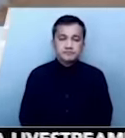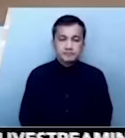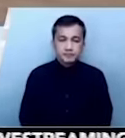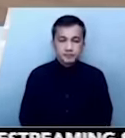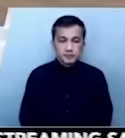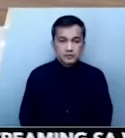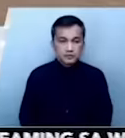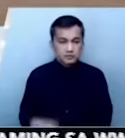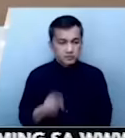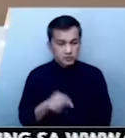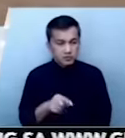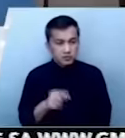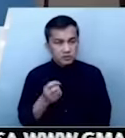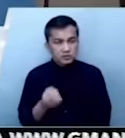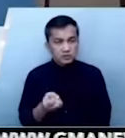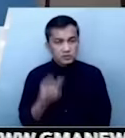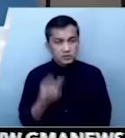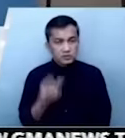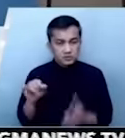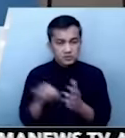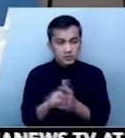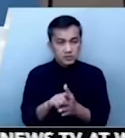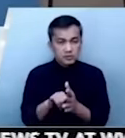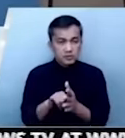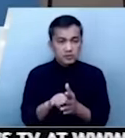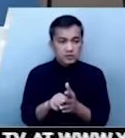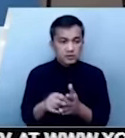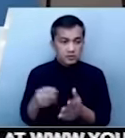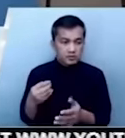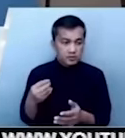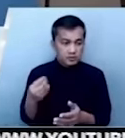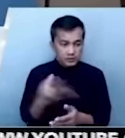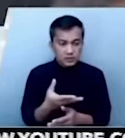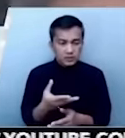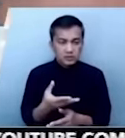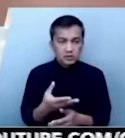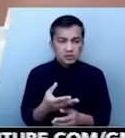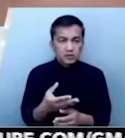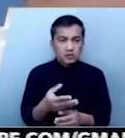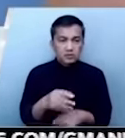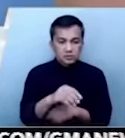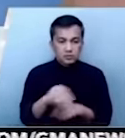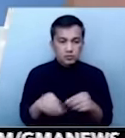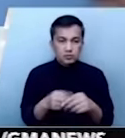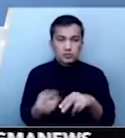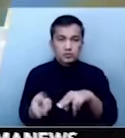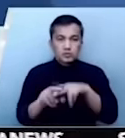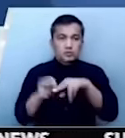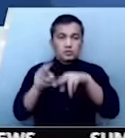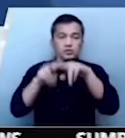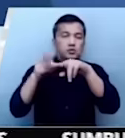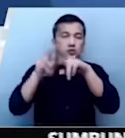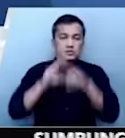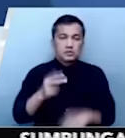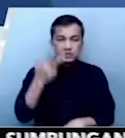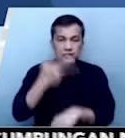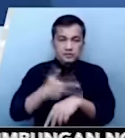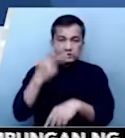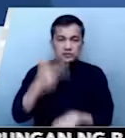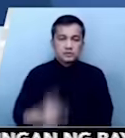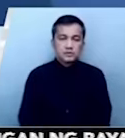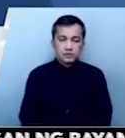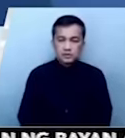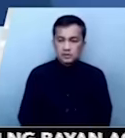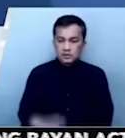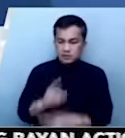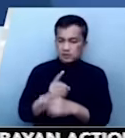of investment na binigay sa kanila, magiging triple pa daw. Depensa ng suspect. I didn't have dollar,